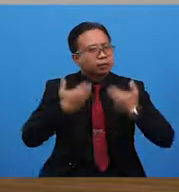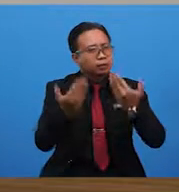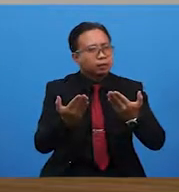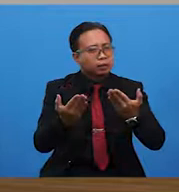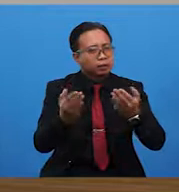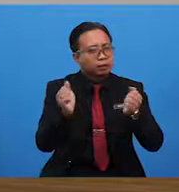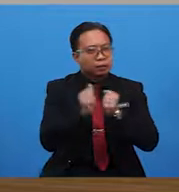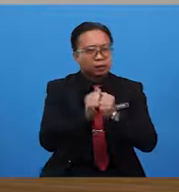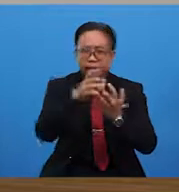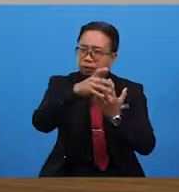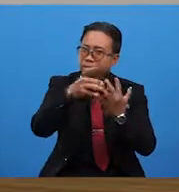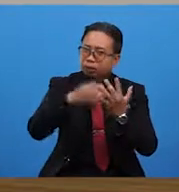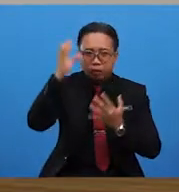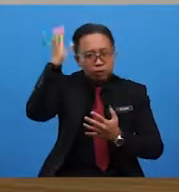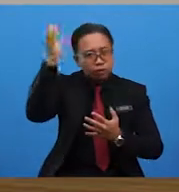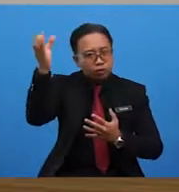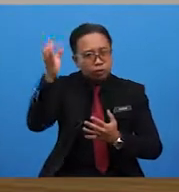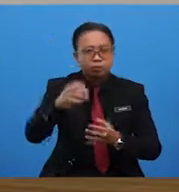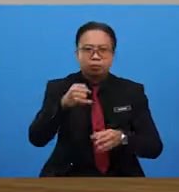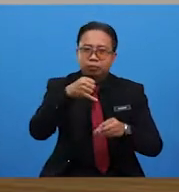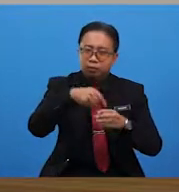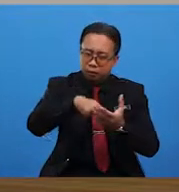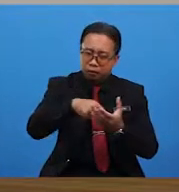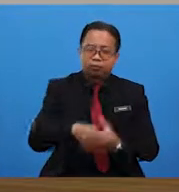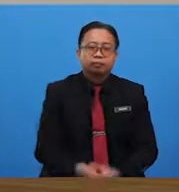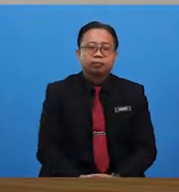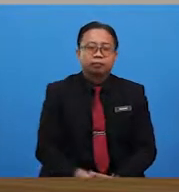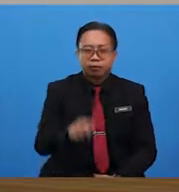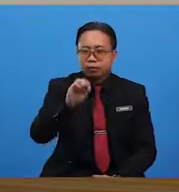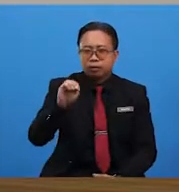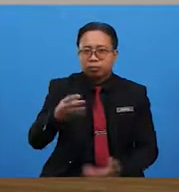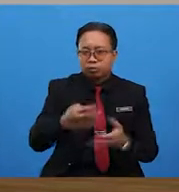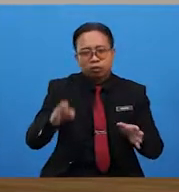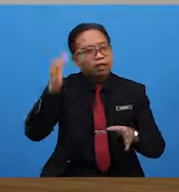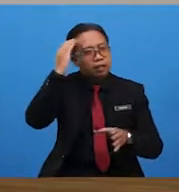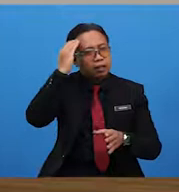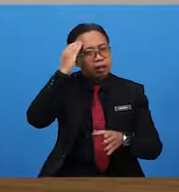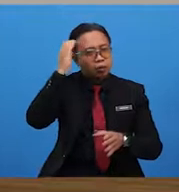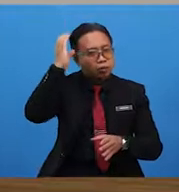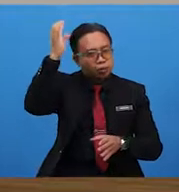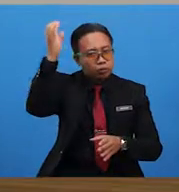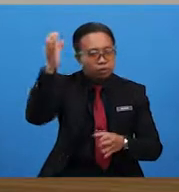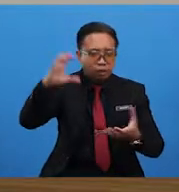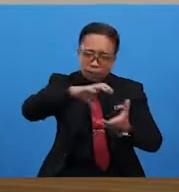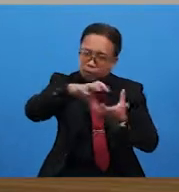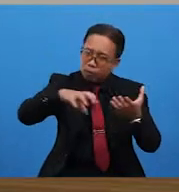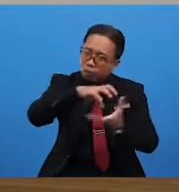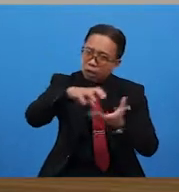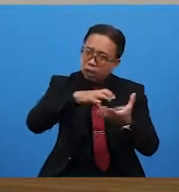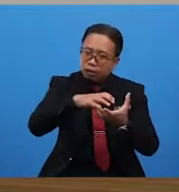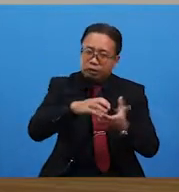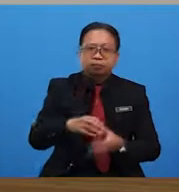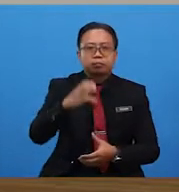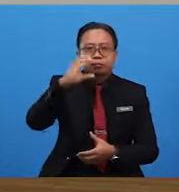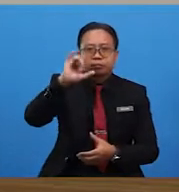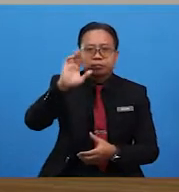pemilihan konsep karya ini pelajaran tentu saja maklum konsep adalah gabungan ciri-ciri